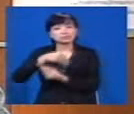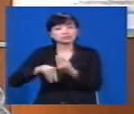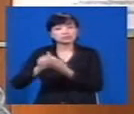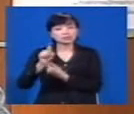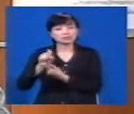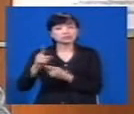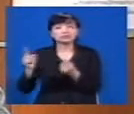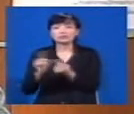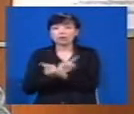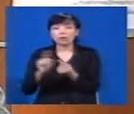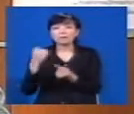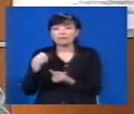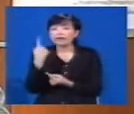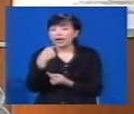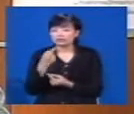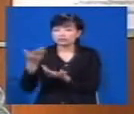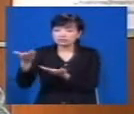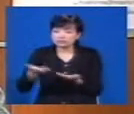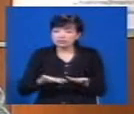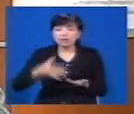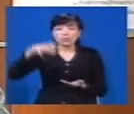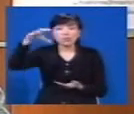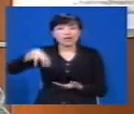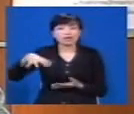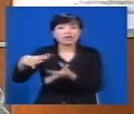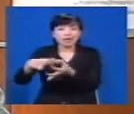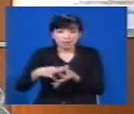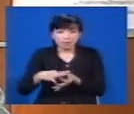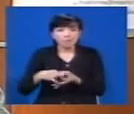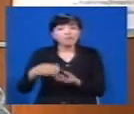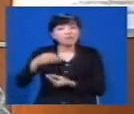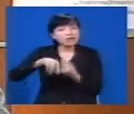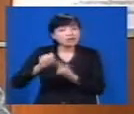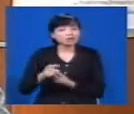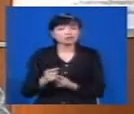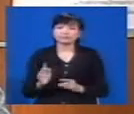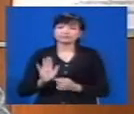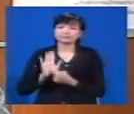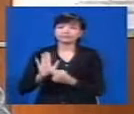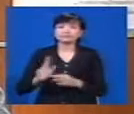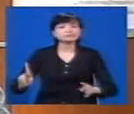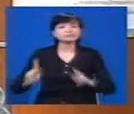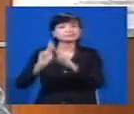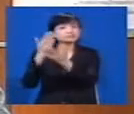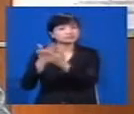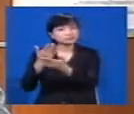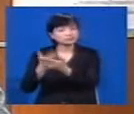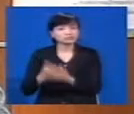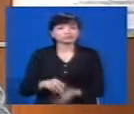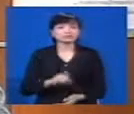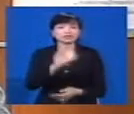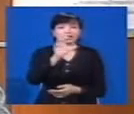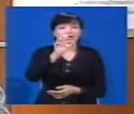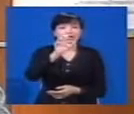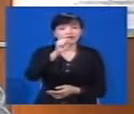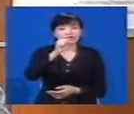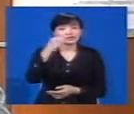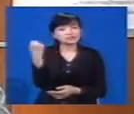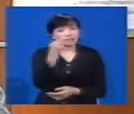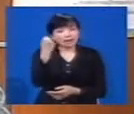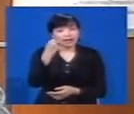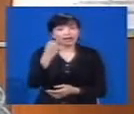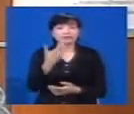ชิญหน่วยงานที่เกี่ยวข้องถ้าด้านเศรษฐกิจก็อาจจะเป็นกระทรวงการคลังสภาพัฒน ์ นะครับหรือว่